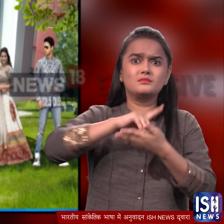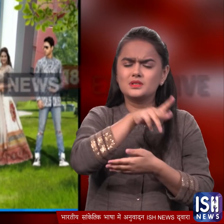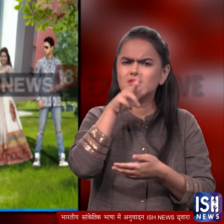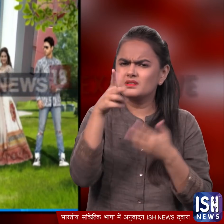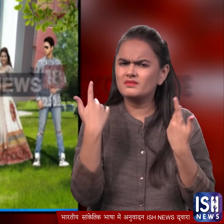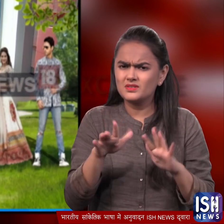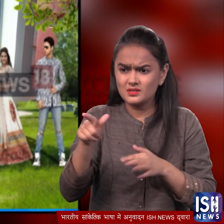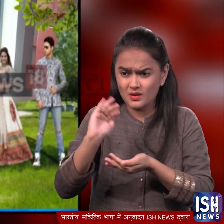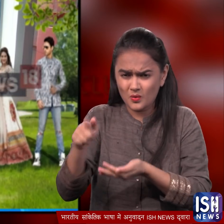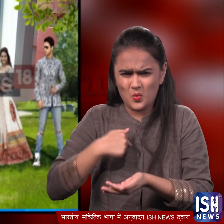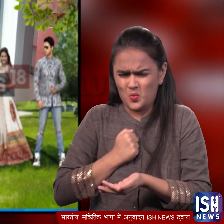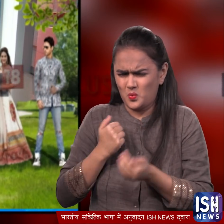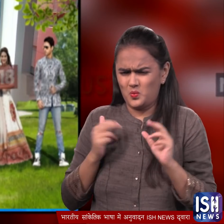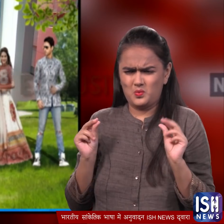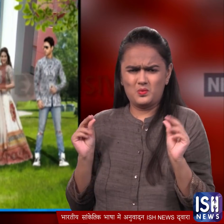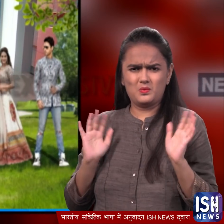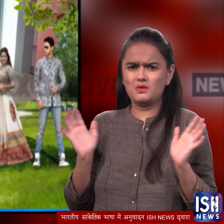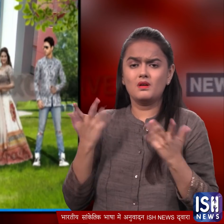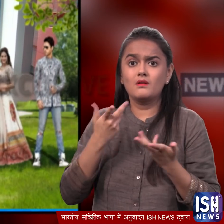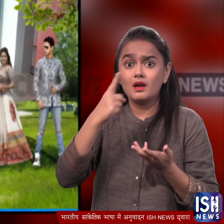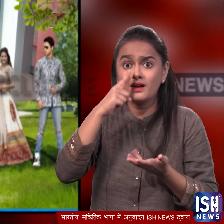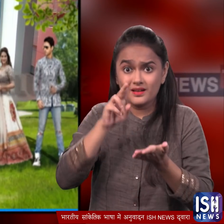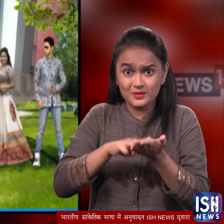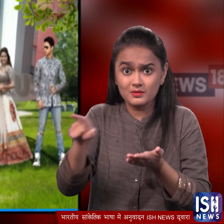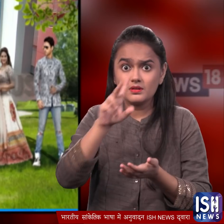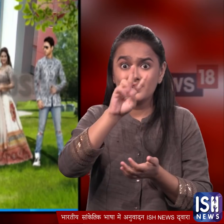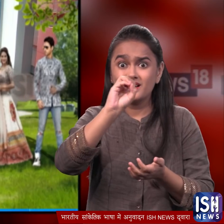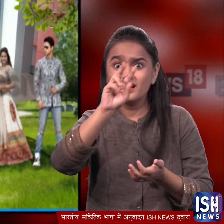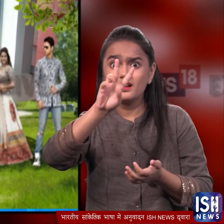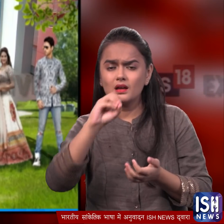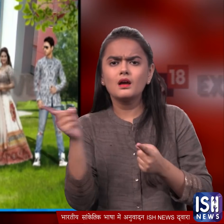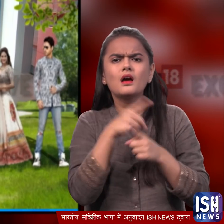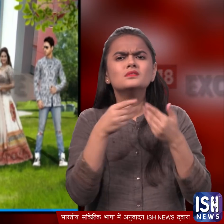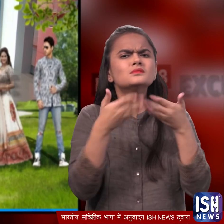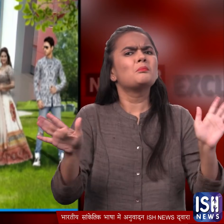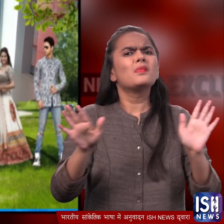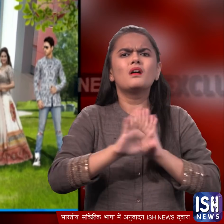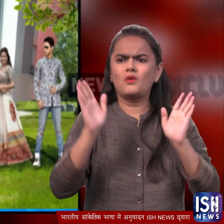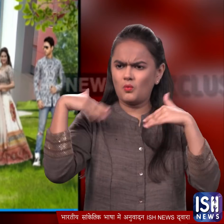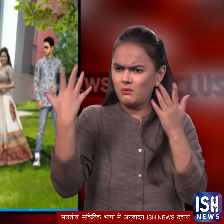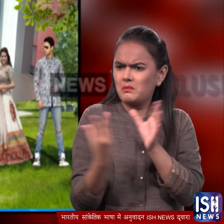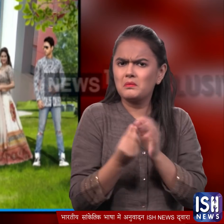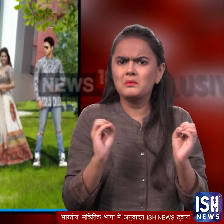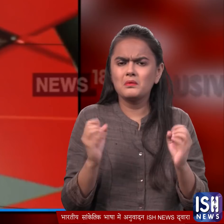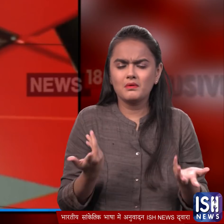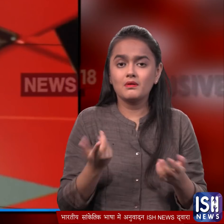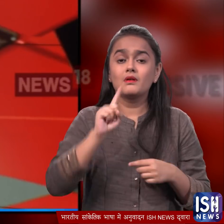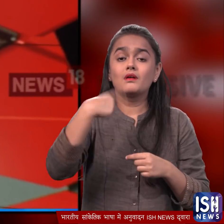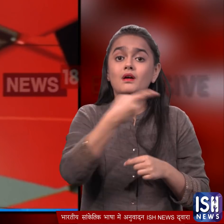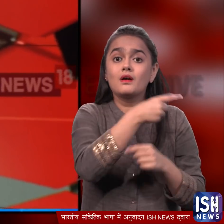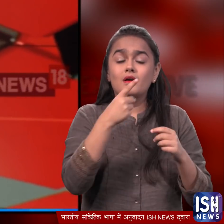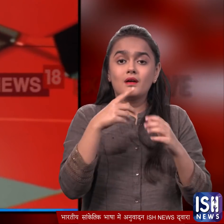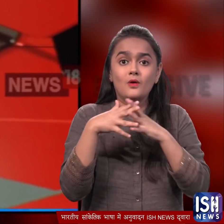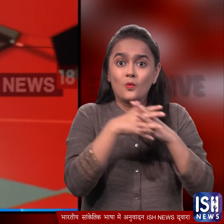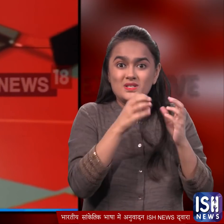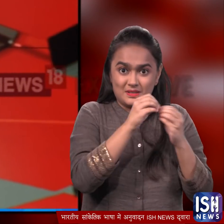निखिल जैन ने साफ किया था कि ये बच्चा उनका नहीं है, क्योंकि नुसरत जहां साल 2020 से ही उनसे अलग रह रही थी। पश्चिम